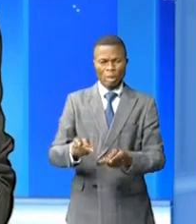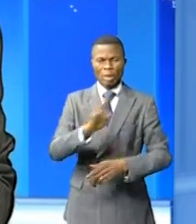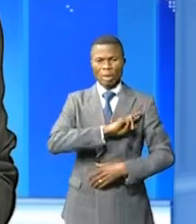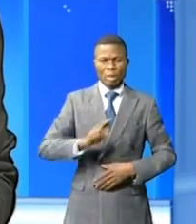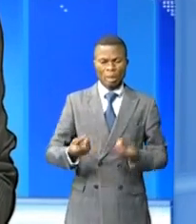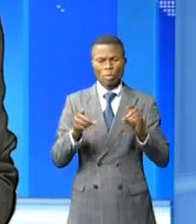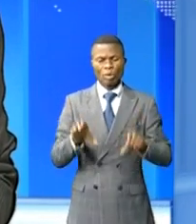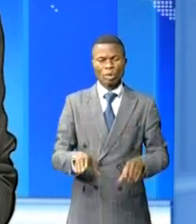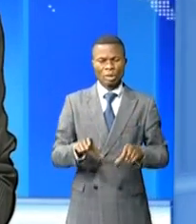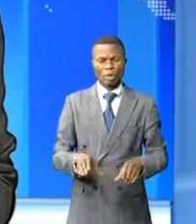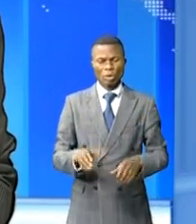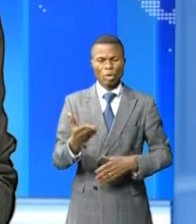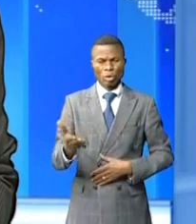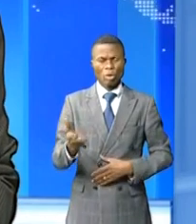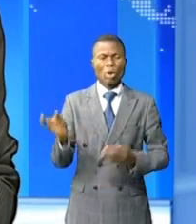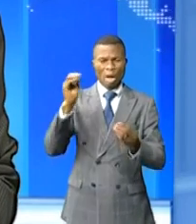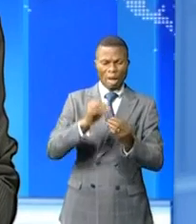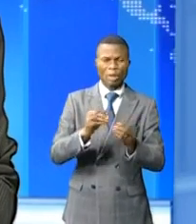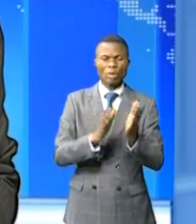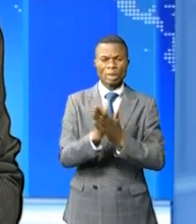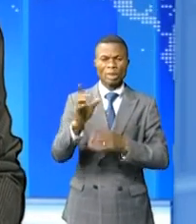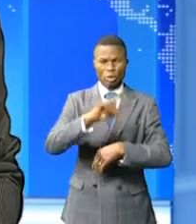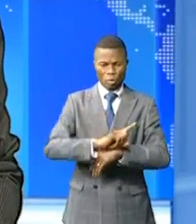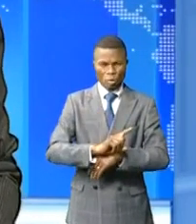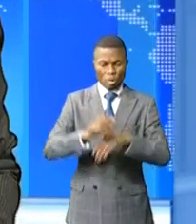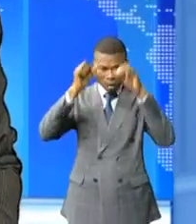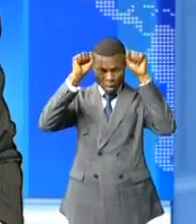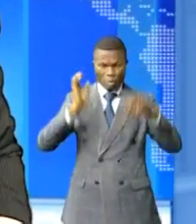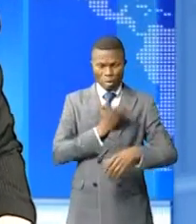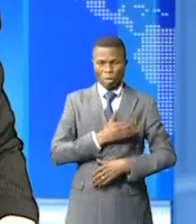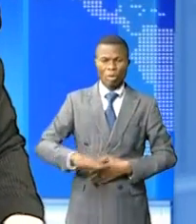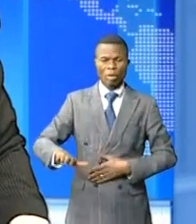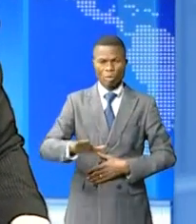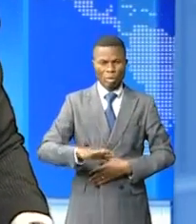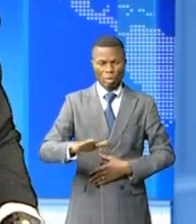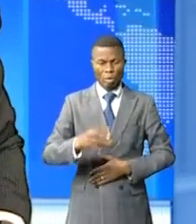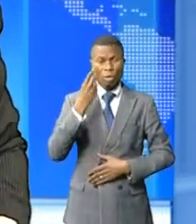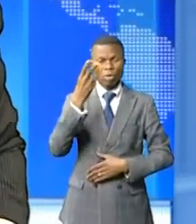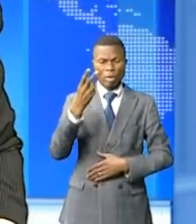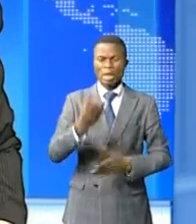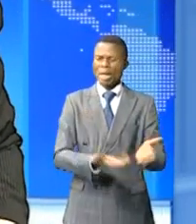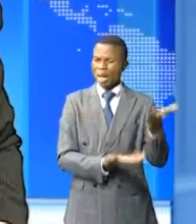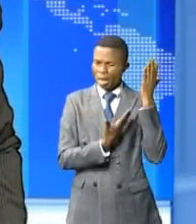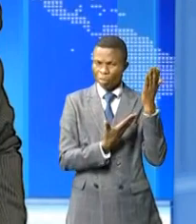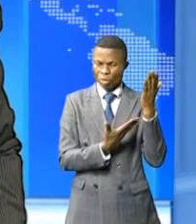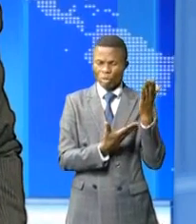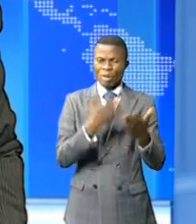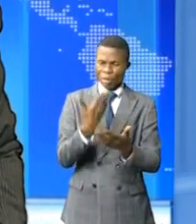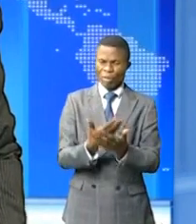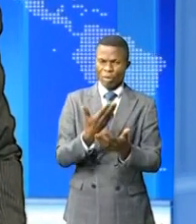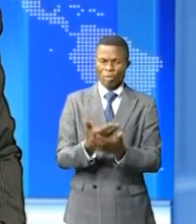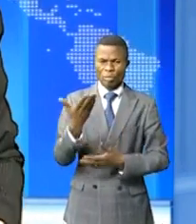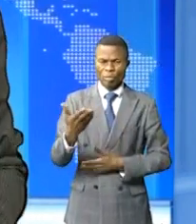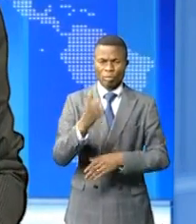République démocratique du Congo. Le président de la République, vu la nécessité et l'urgence,